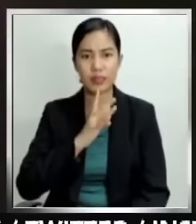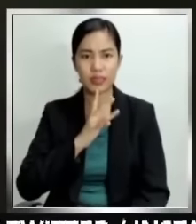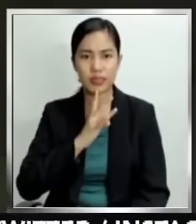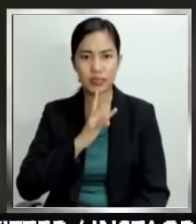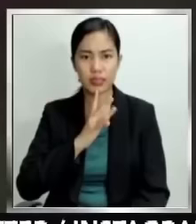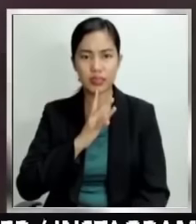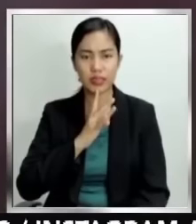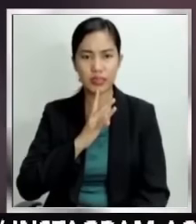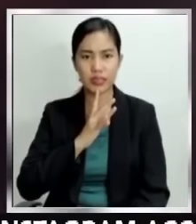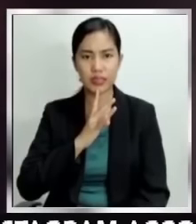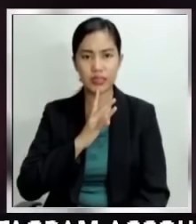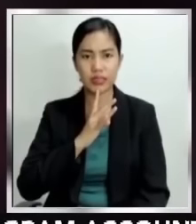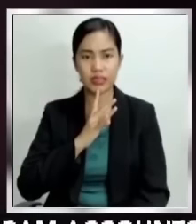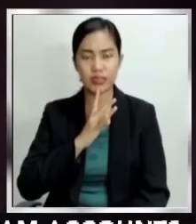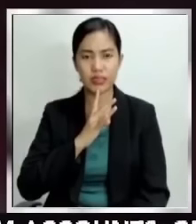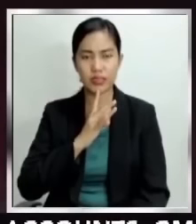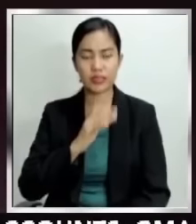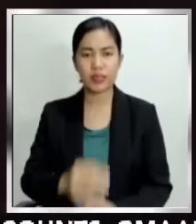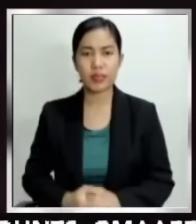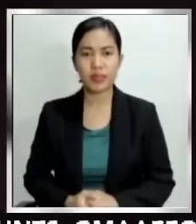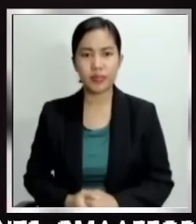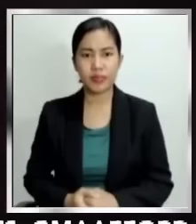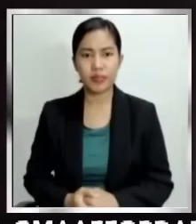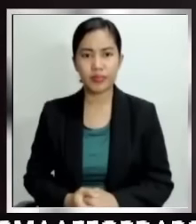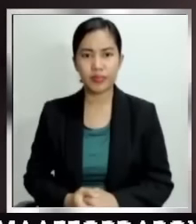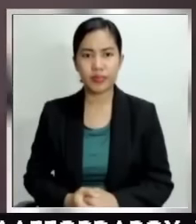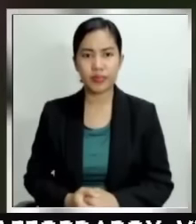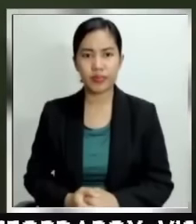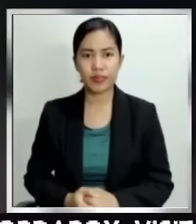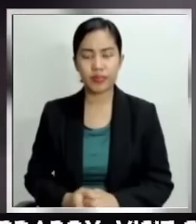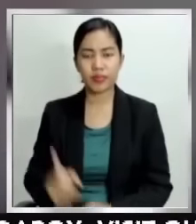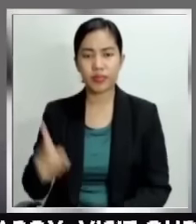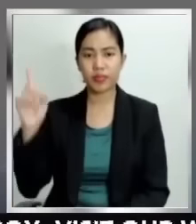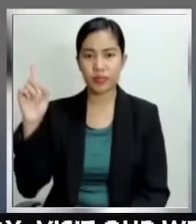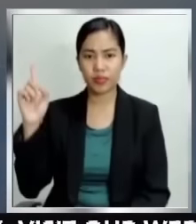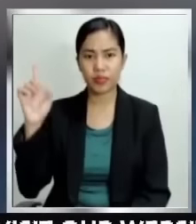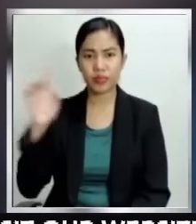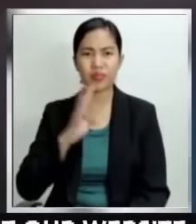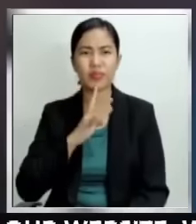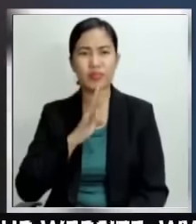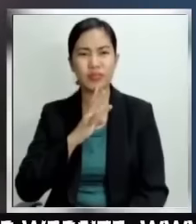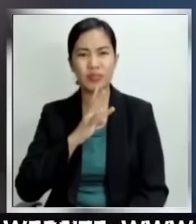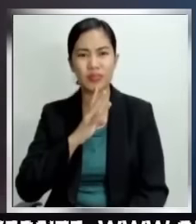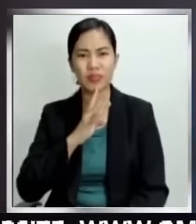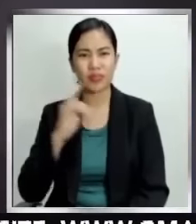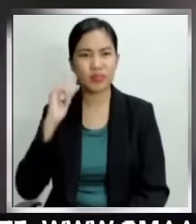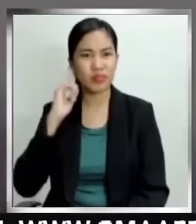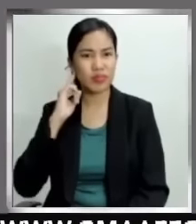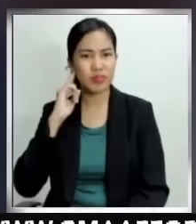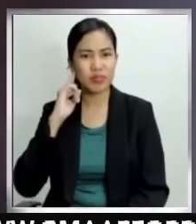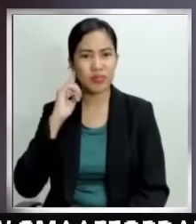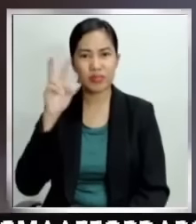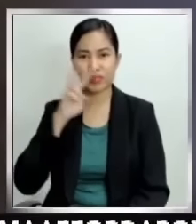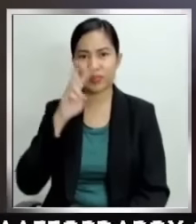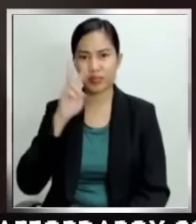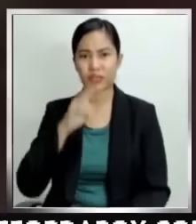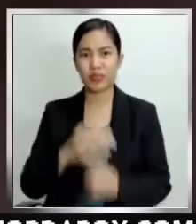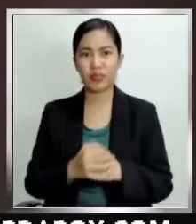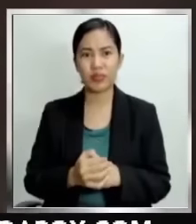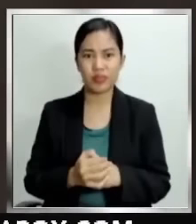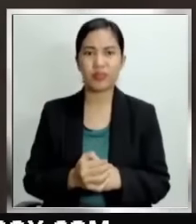sa ospital. O nipasalig mo po lang ang kuan. Kasi sila ray mo kuan mo shoulder sa gasto sa kuan sa ospital. Para